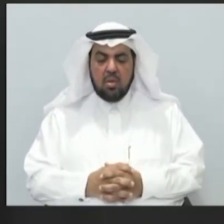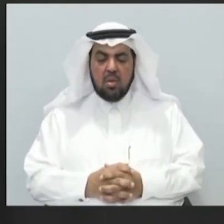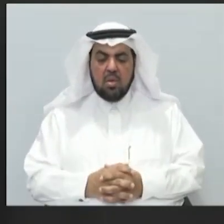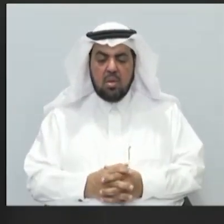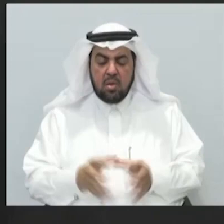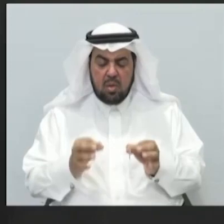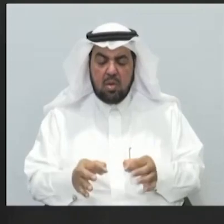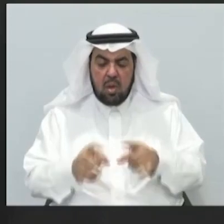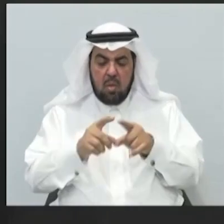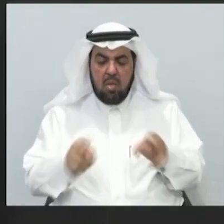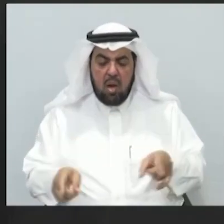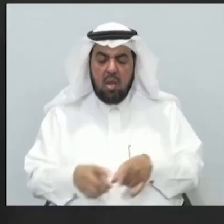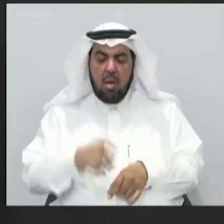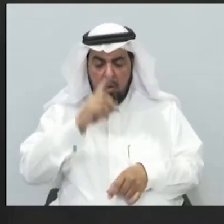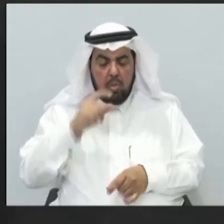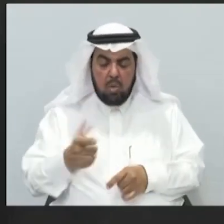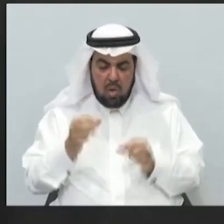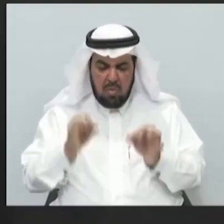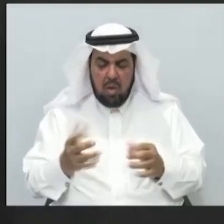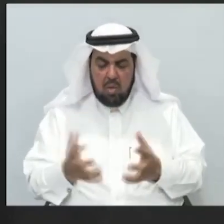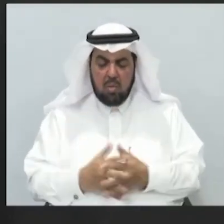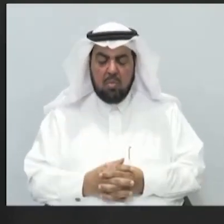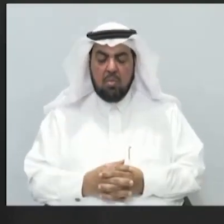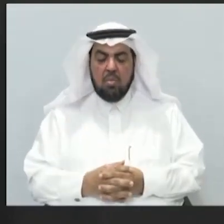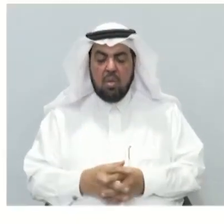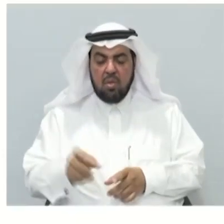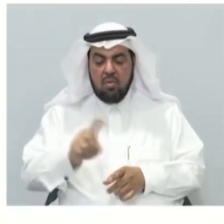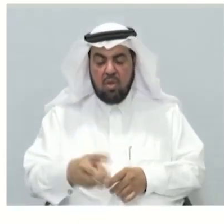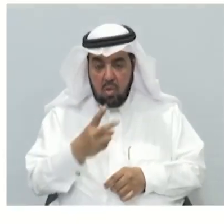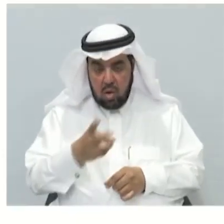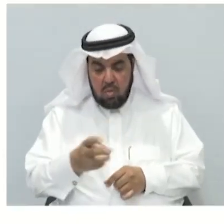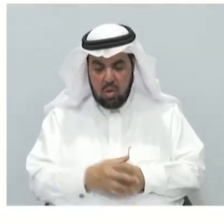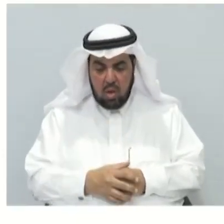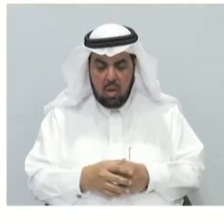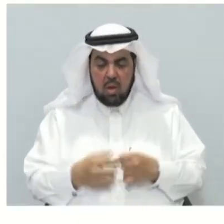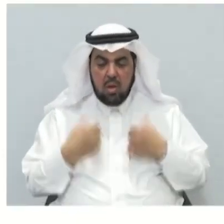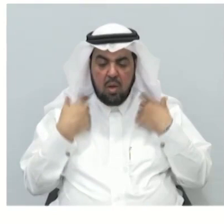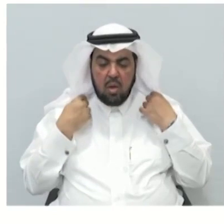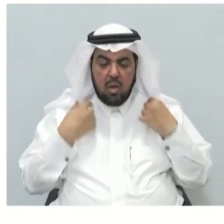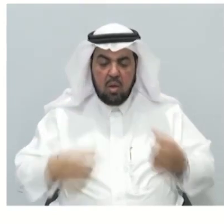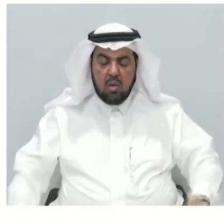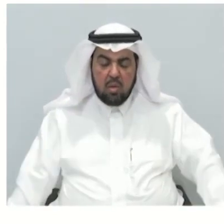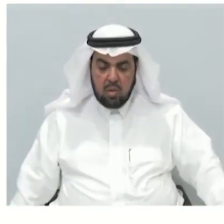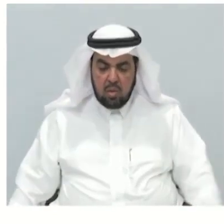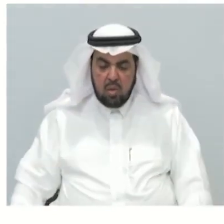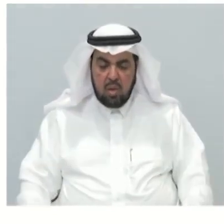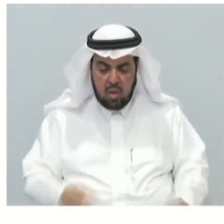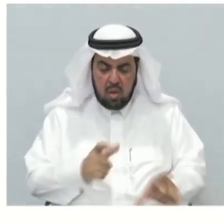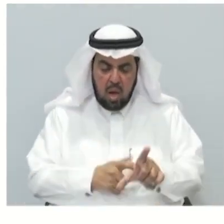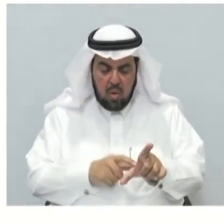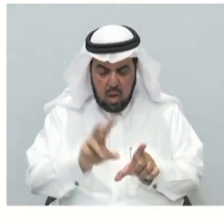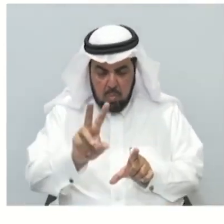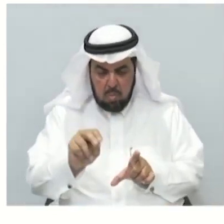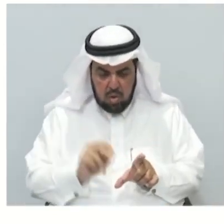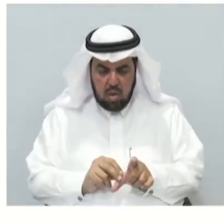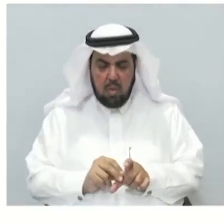او ايش المثلثين المطلوبين اثبات صح ولا لا هنا في السؤال اللي امامي هنا يقولك اكتب المعطيات عندك طبعا هنا الزاويتين متطابقتين